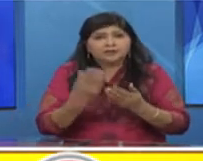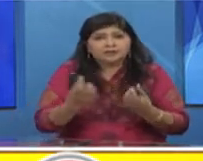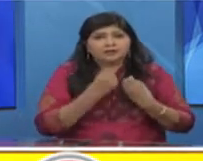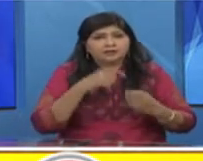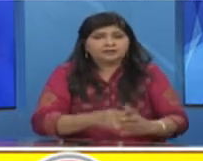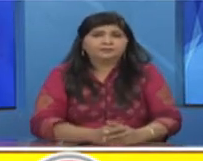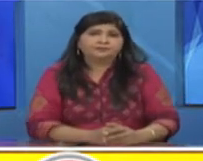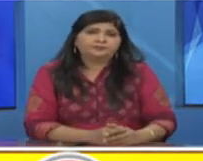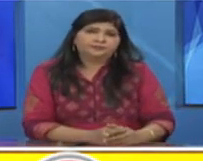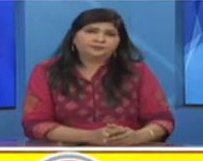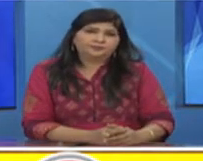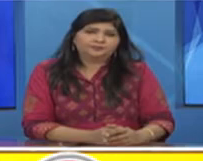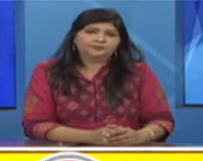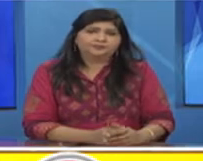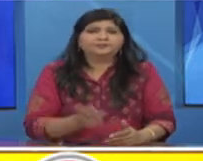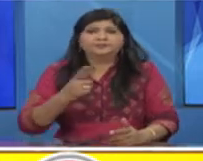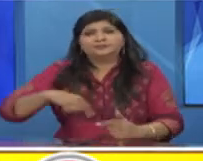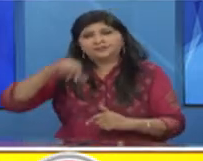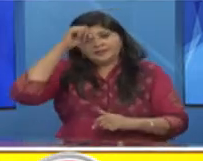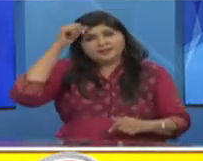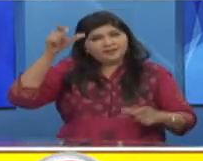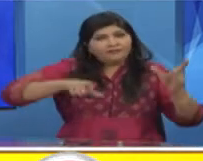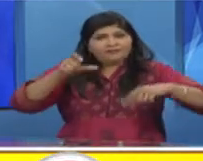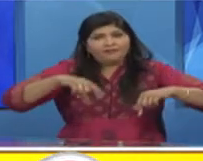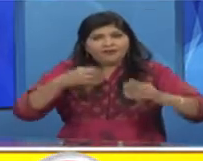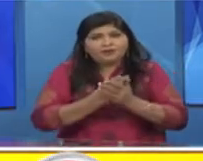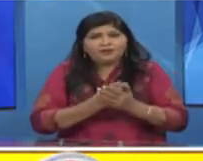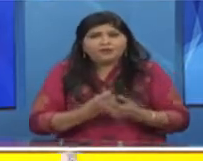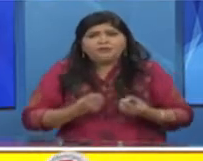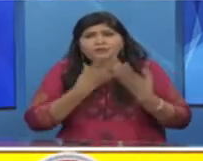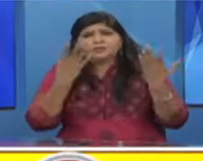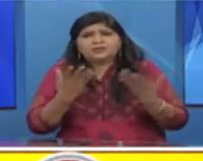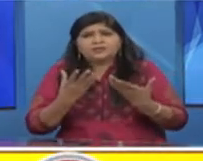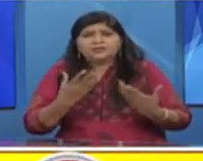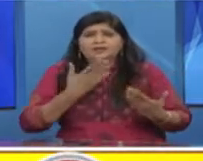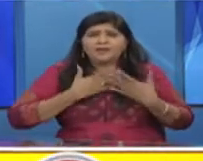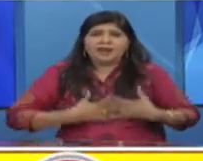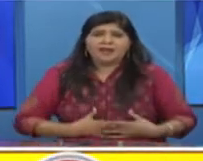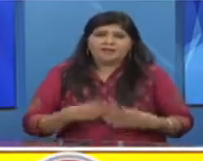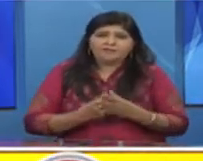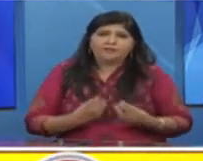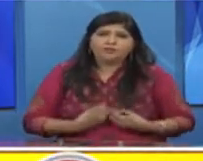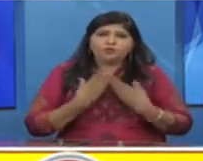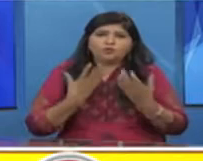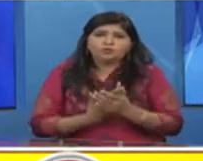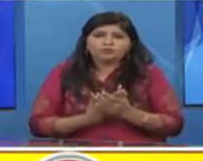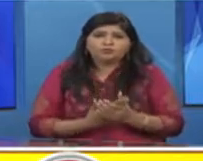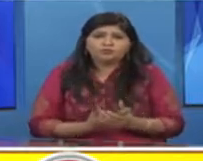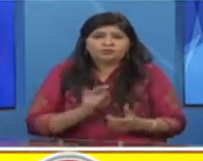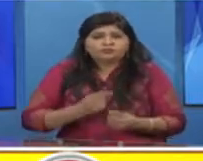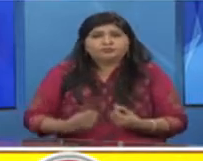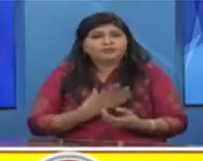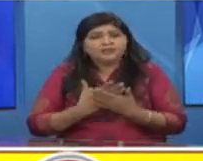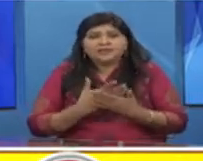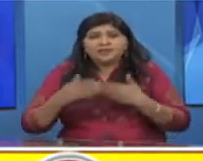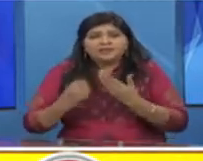हैं। मेरे प्यारे देशवासियों, उत्सव हम सबके जीवन में एक नई चेतना को जगाने